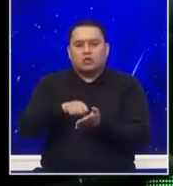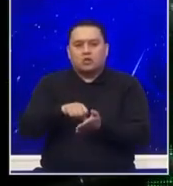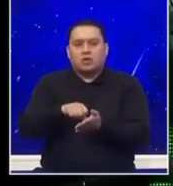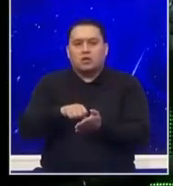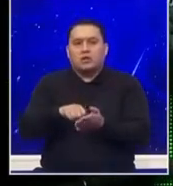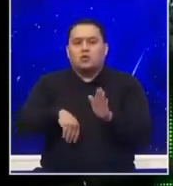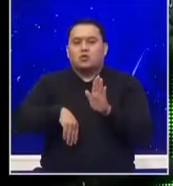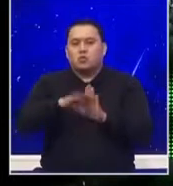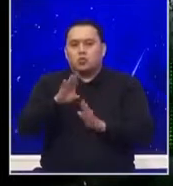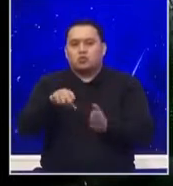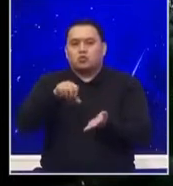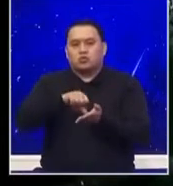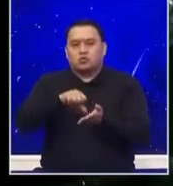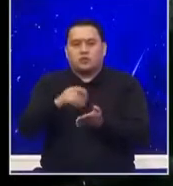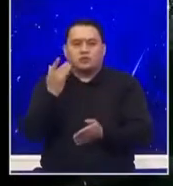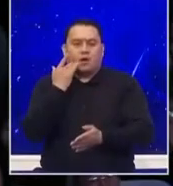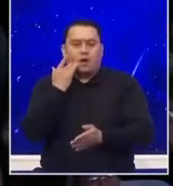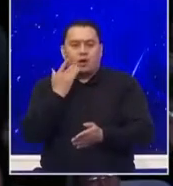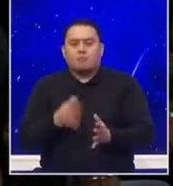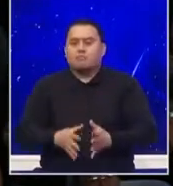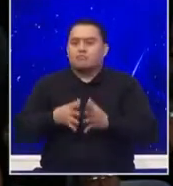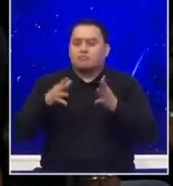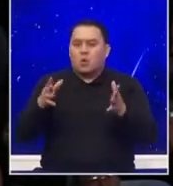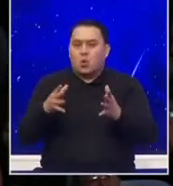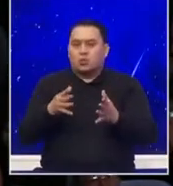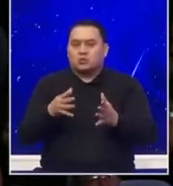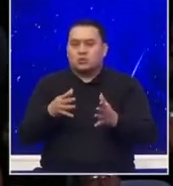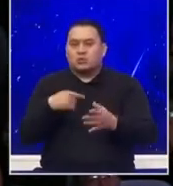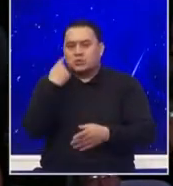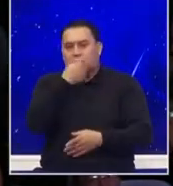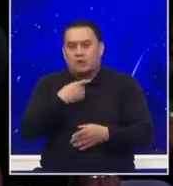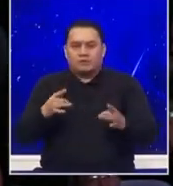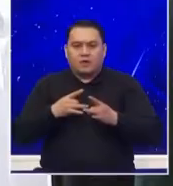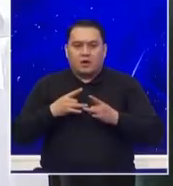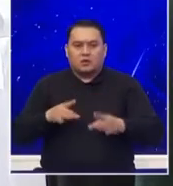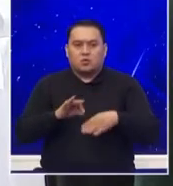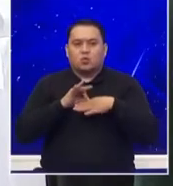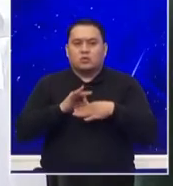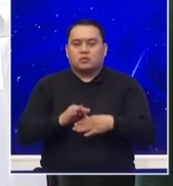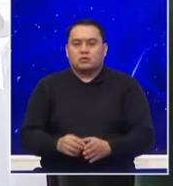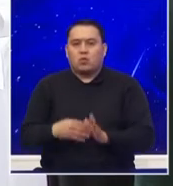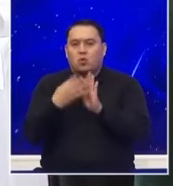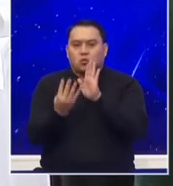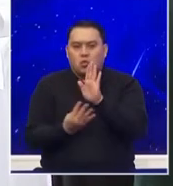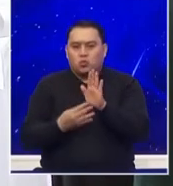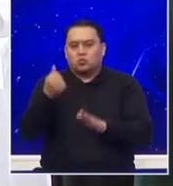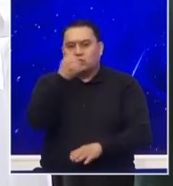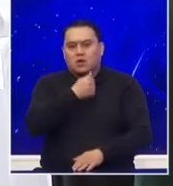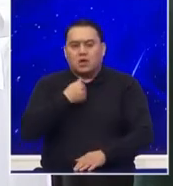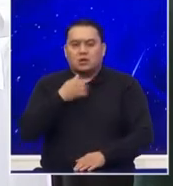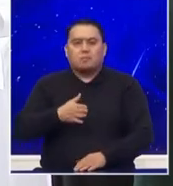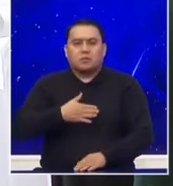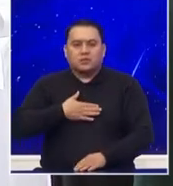әрі үздігі. Бүгінге дейін ауқымды деңгейде 3 жеке концертін өткізіпті. 2019 жылы